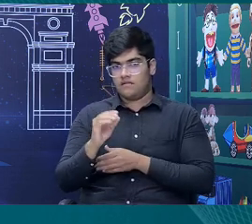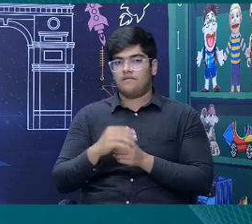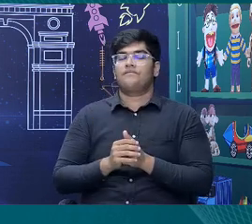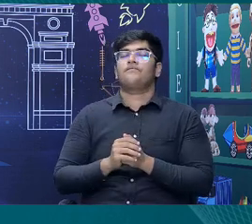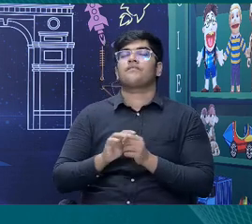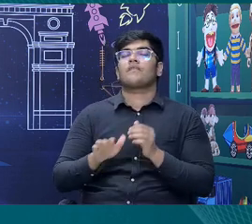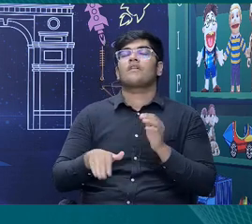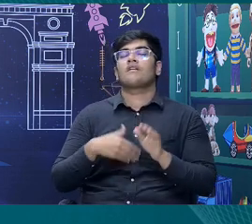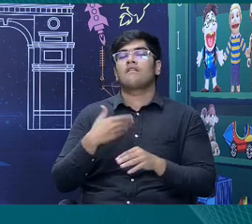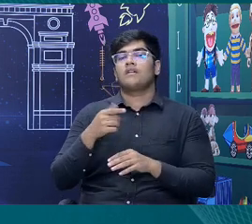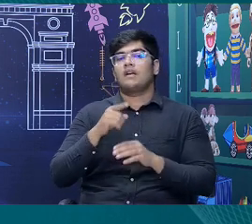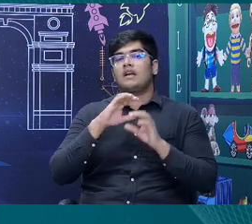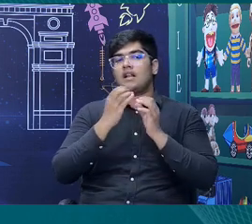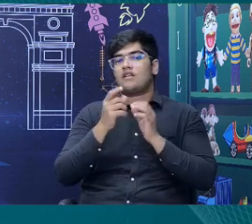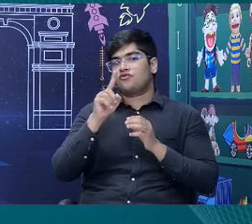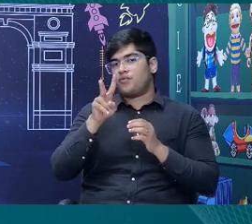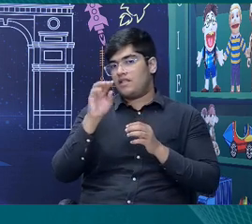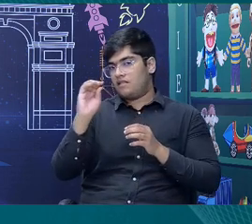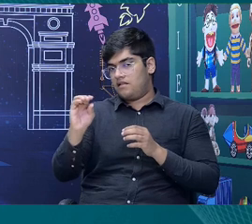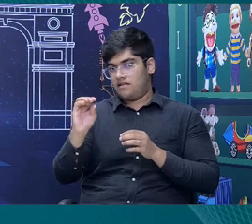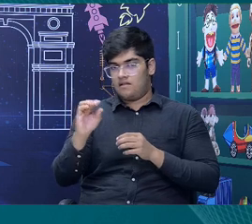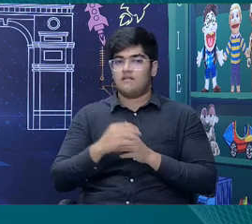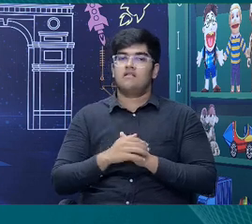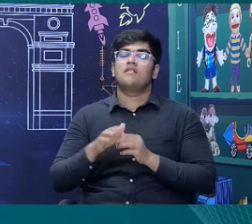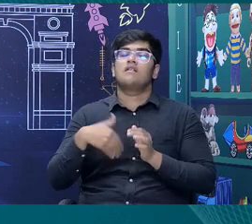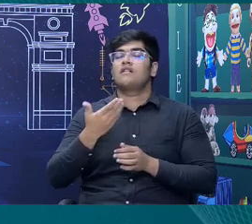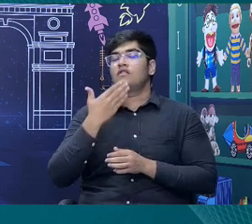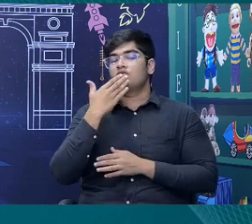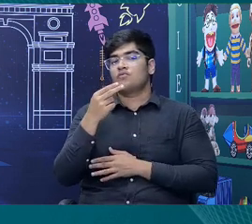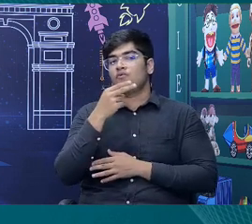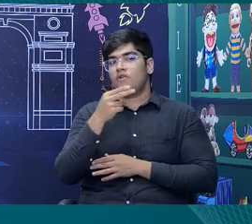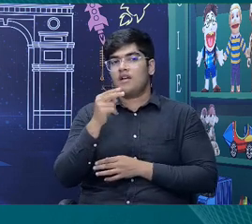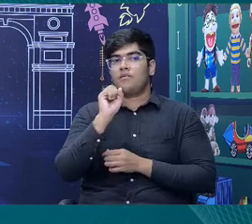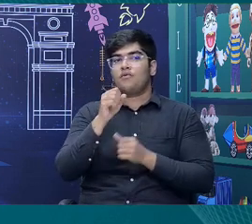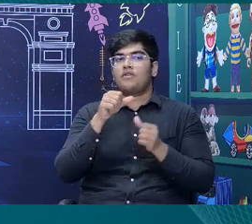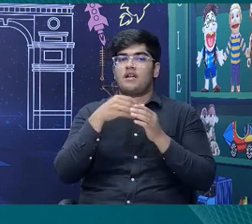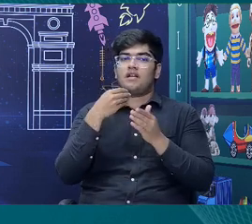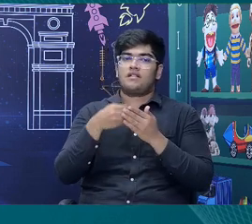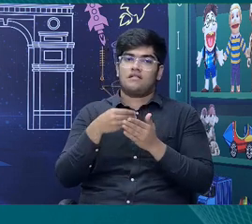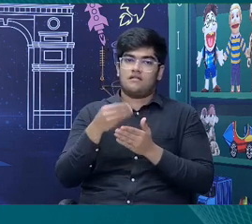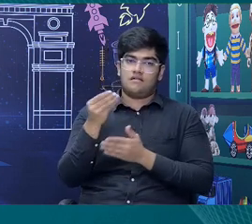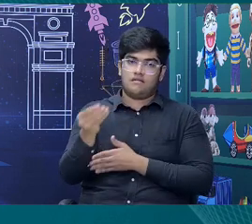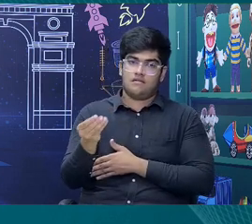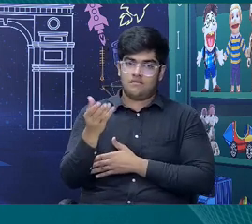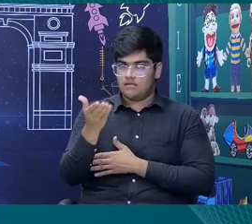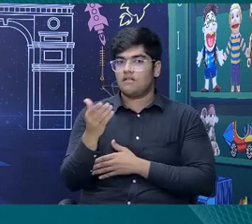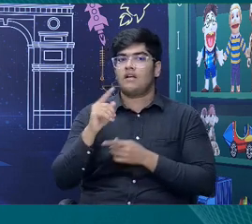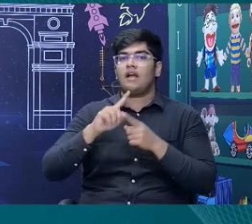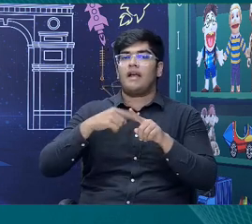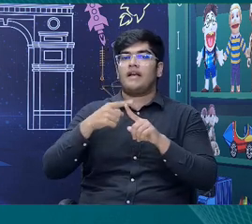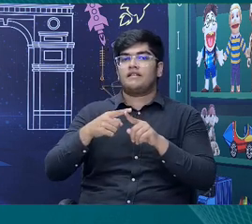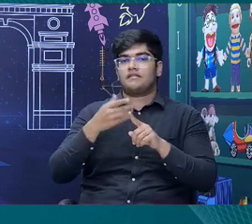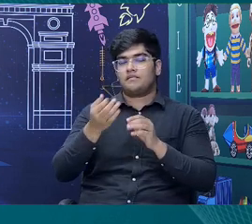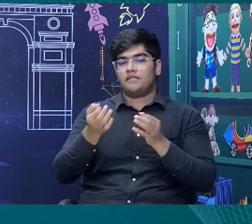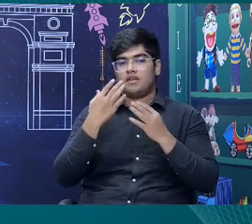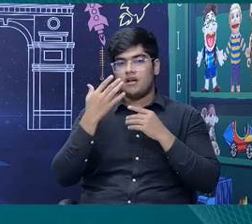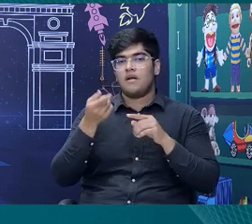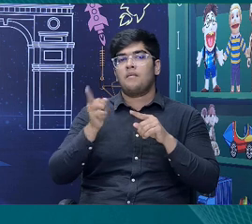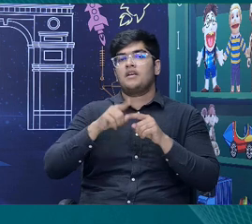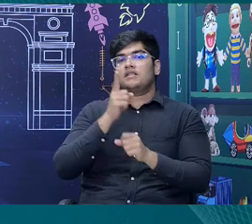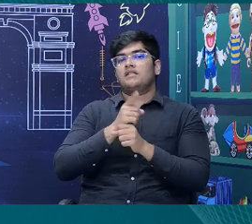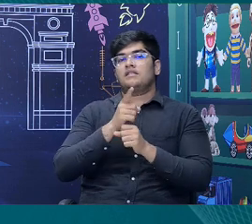लिखेंगे ये 12थ क्लास के लिए है तो आप 12थ लिखेंगे स्कूल नेम एंड एड्रेस जरूर लिखिए और आप लिख सकते हैं एक्सपर्ट एंड टीचर नेम